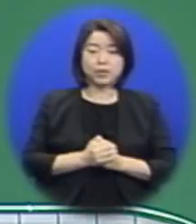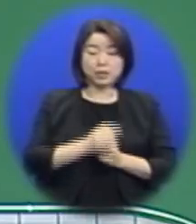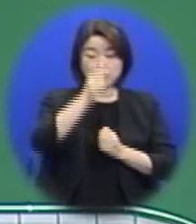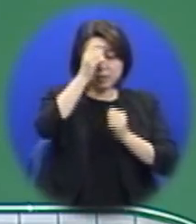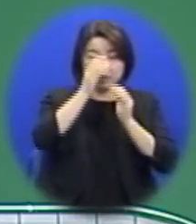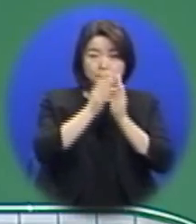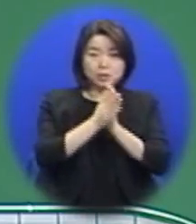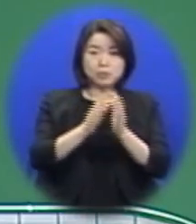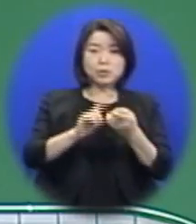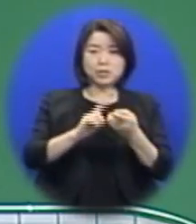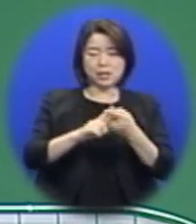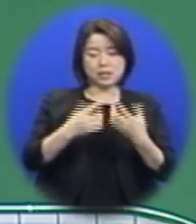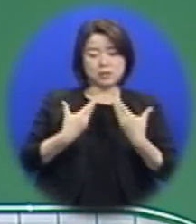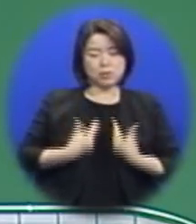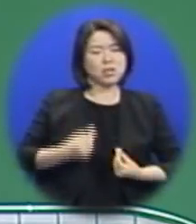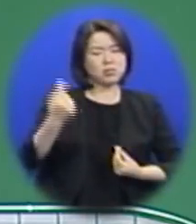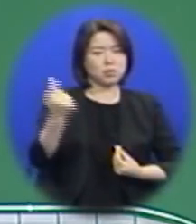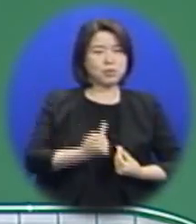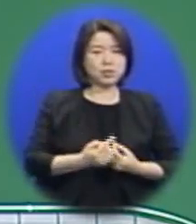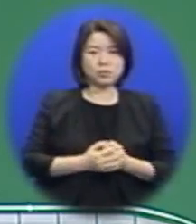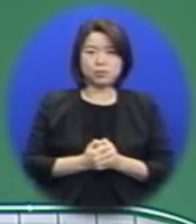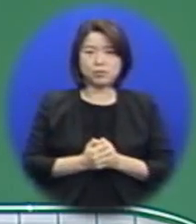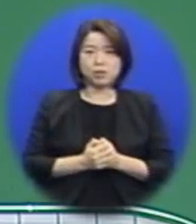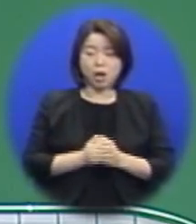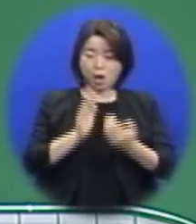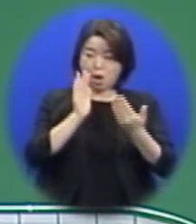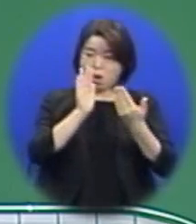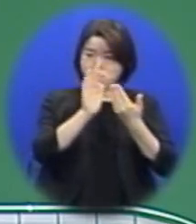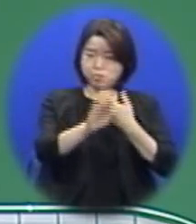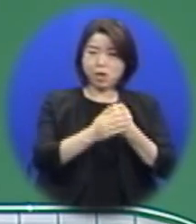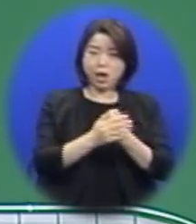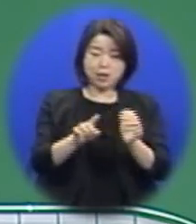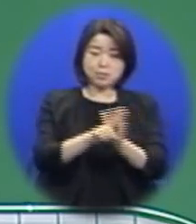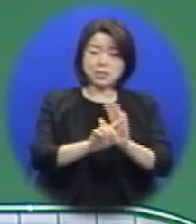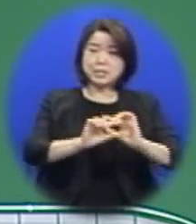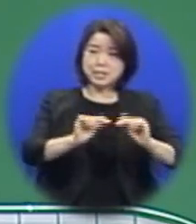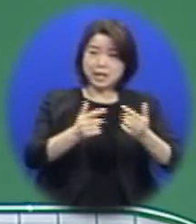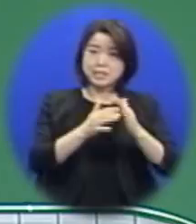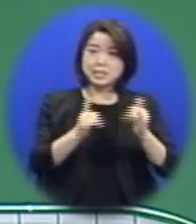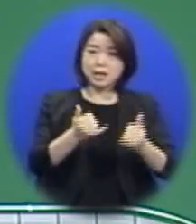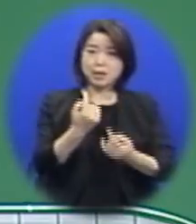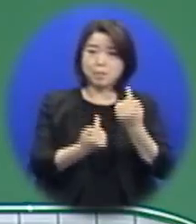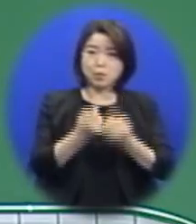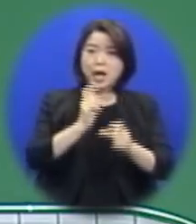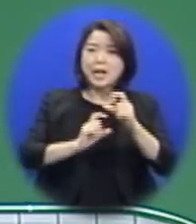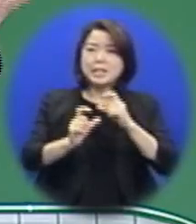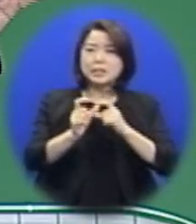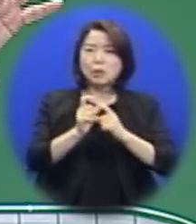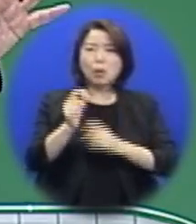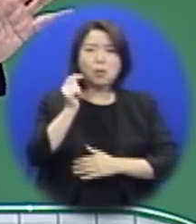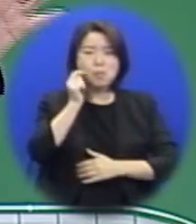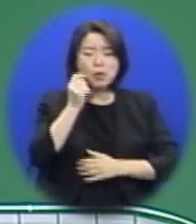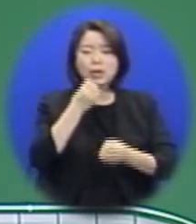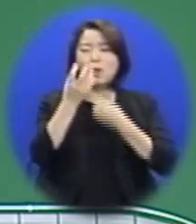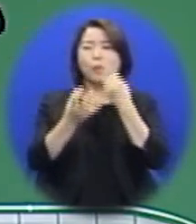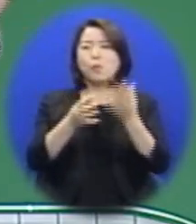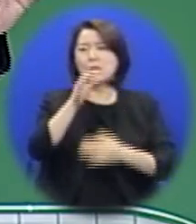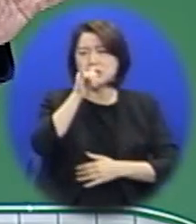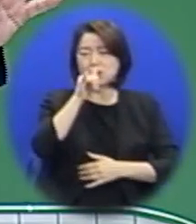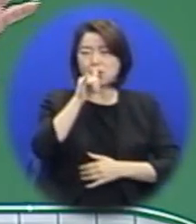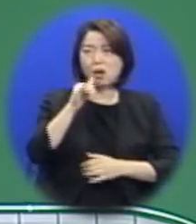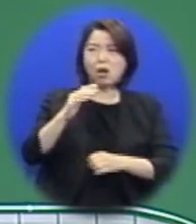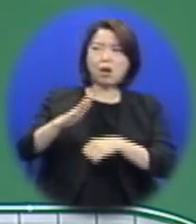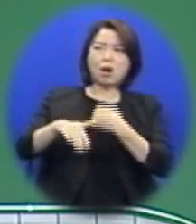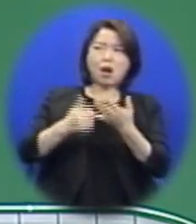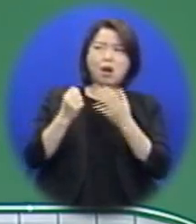기도에 대한 좌절이 옵니다. 나중에는 불신자보다 더 못한 그런 고백을 합니다. 하나님 안 계신가